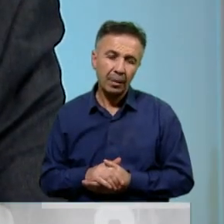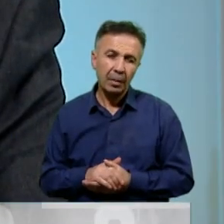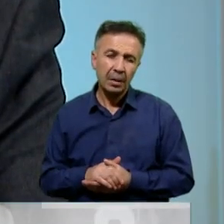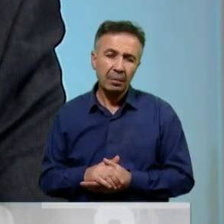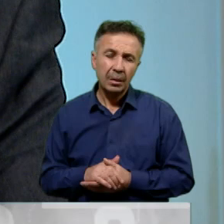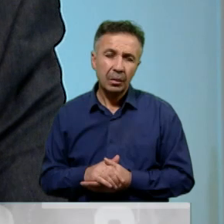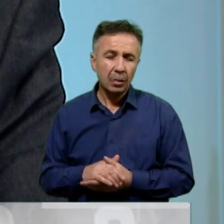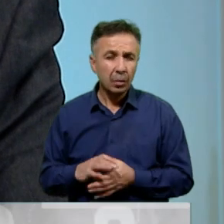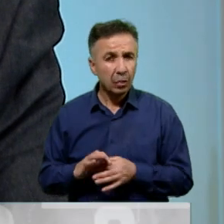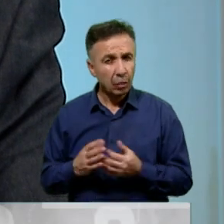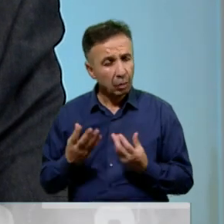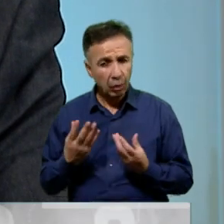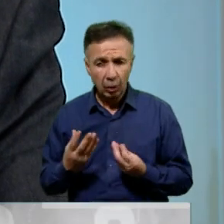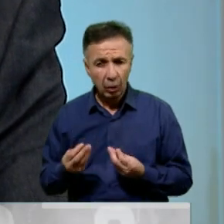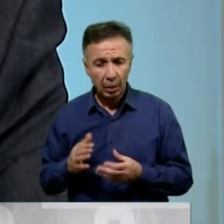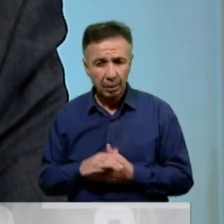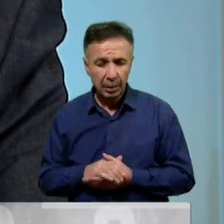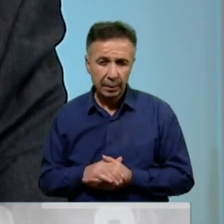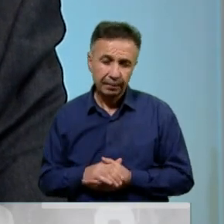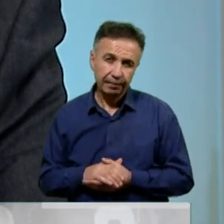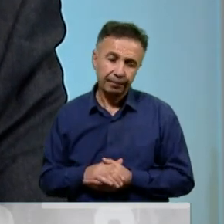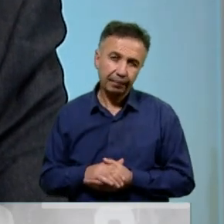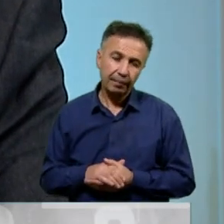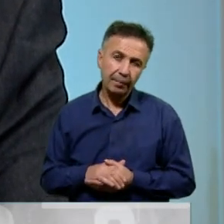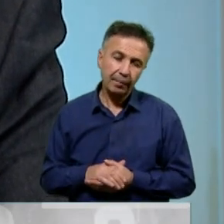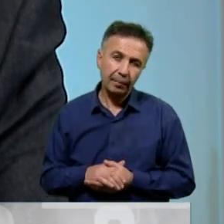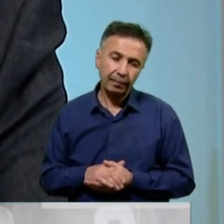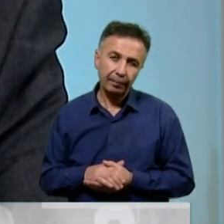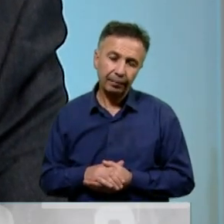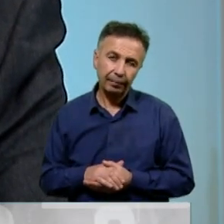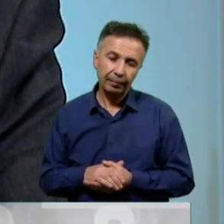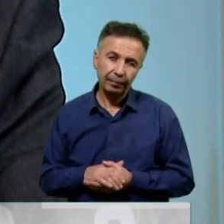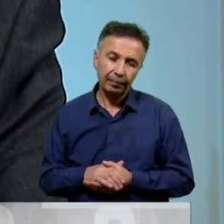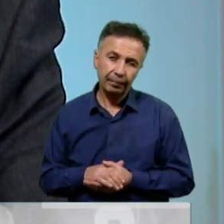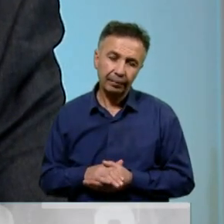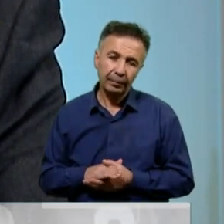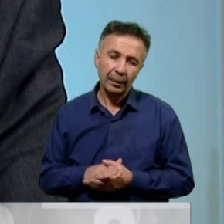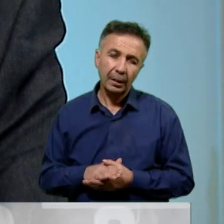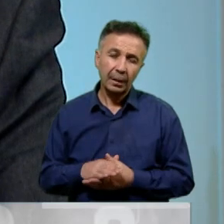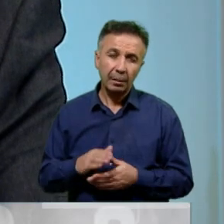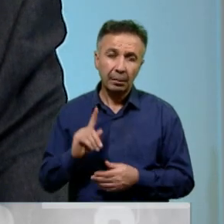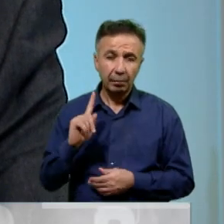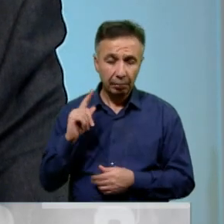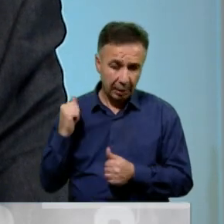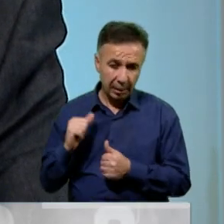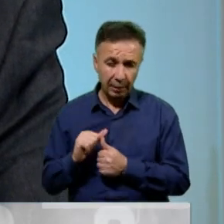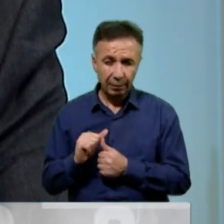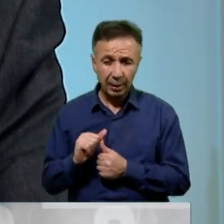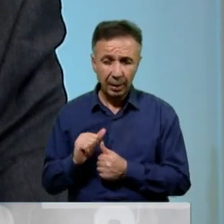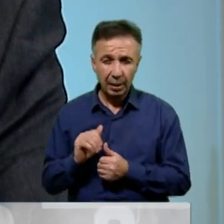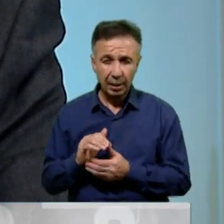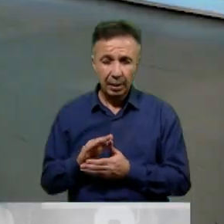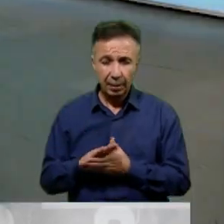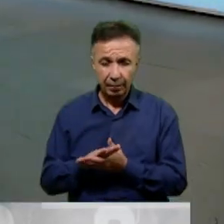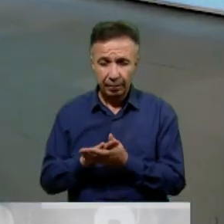olabilir. Eğer yani, rahatsızlık vermeyecekse mes kullansın. Rahatsızlık vermeyecekse bir defa yıkar, ondan sonraki zamanlarda